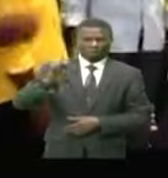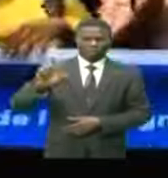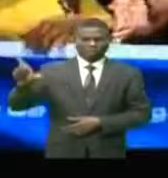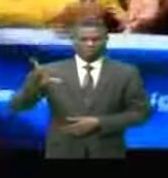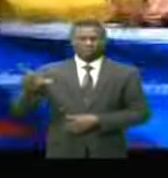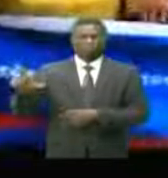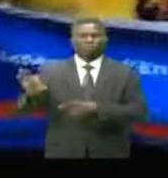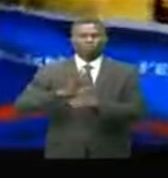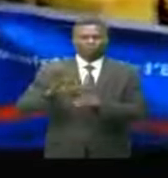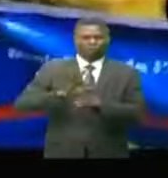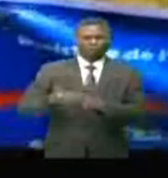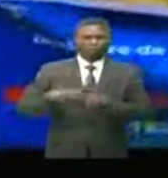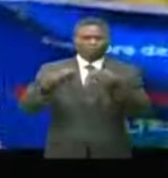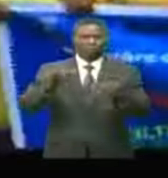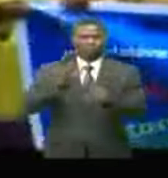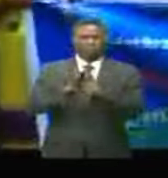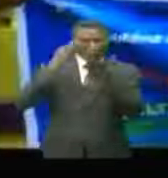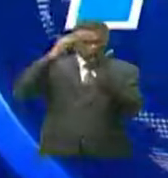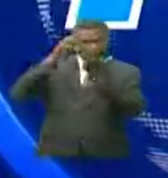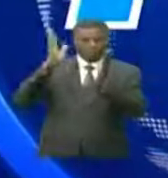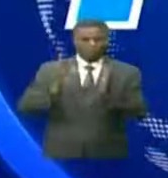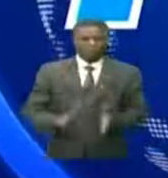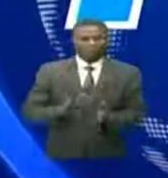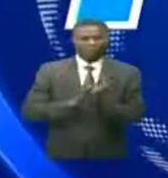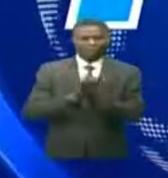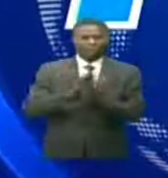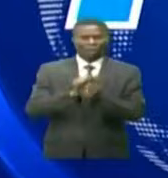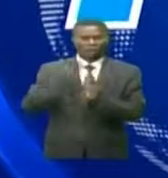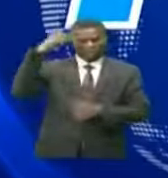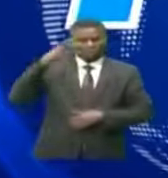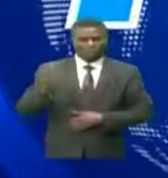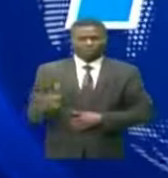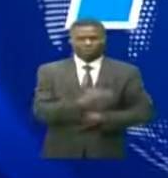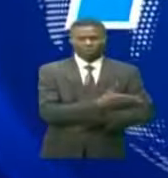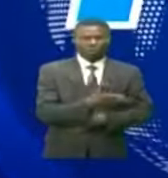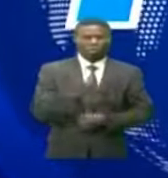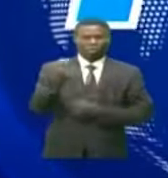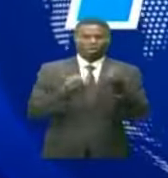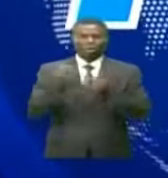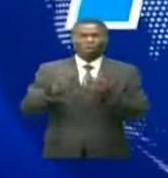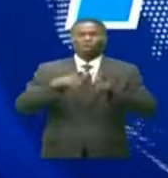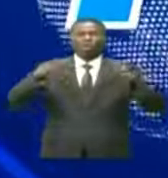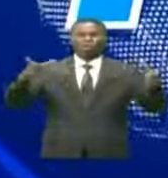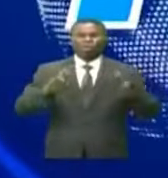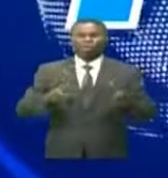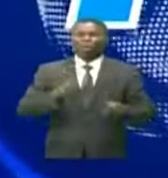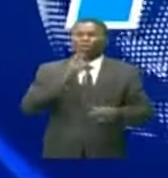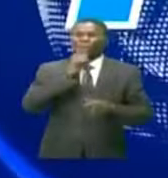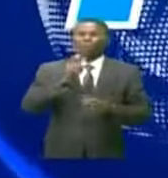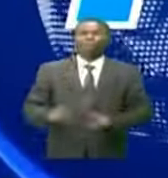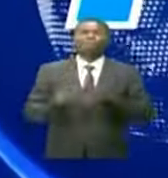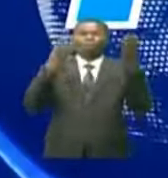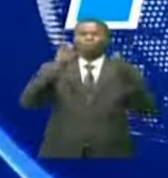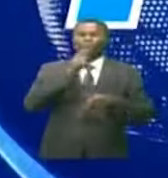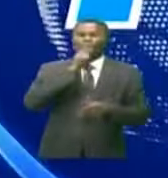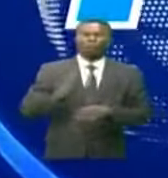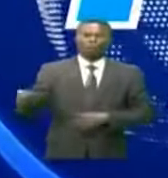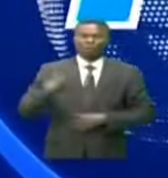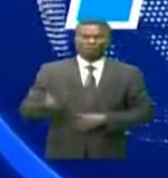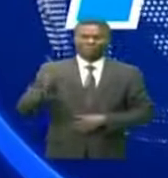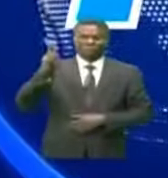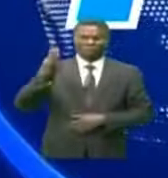milieux universitaires sont apolitiques. Un gros véhicule a pris feu dans l'enceinte de l'hôpital général de référence du territoire de